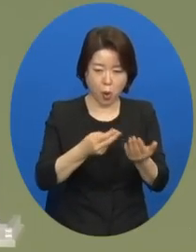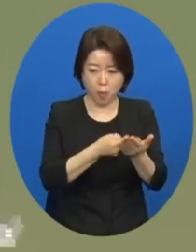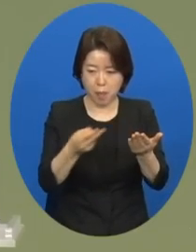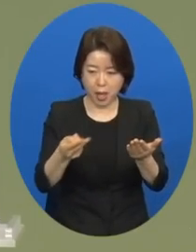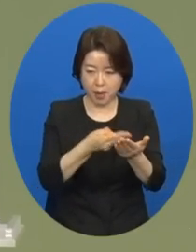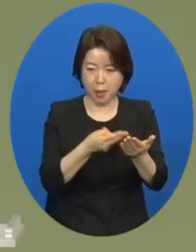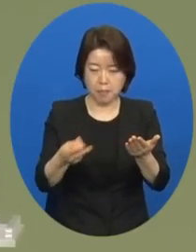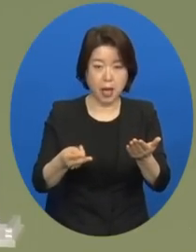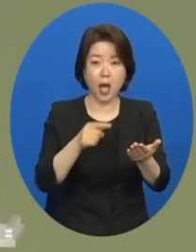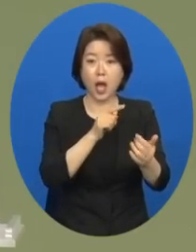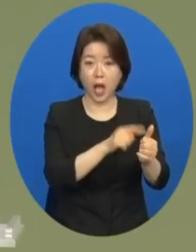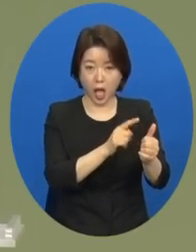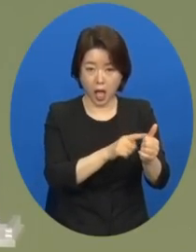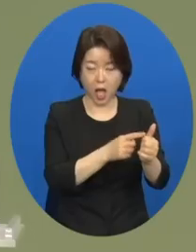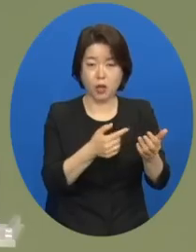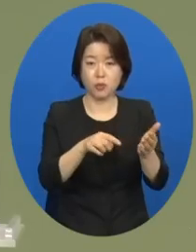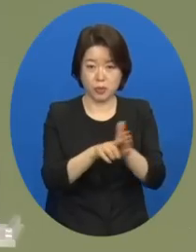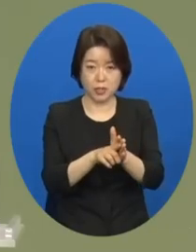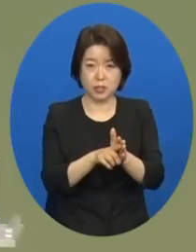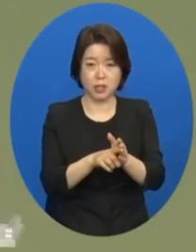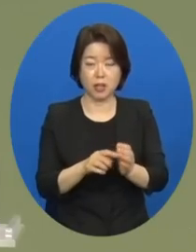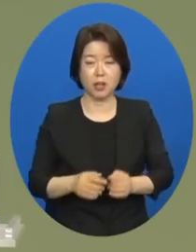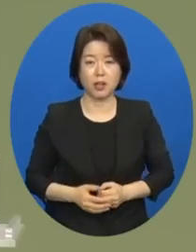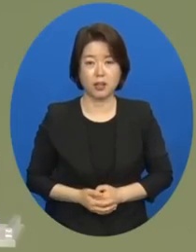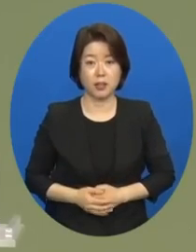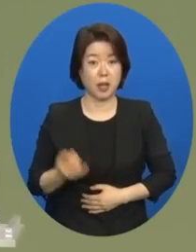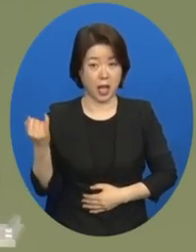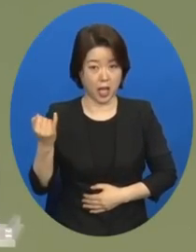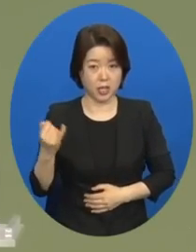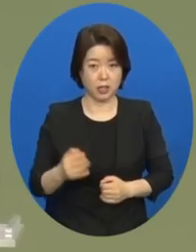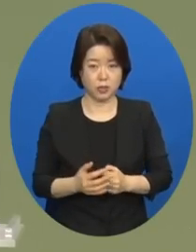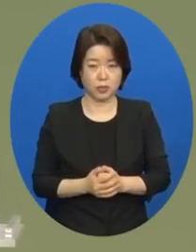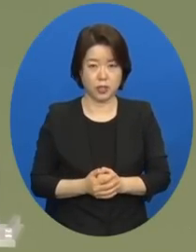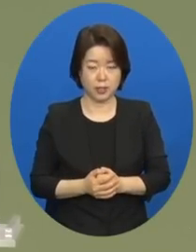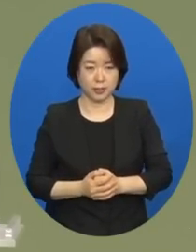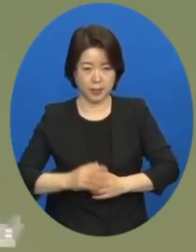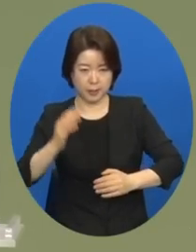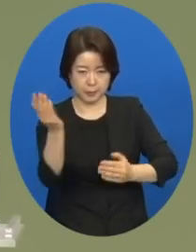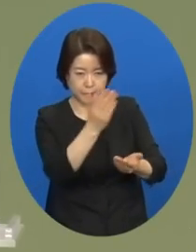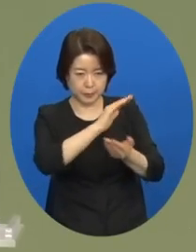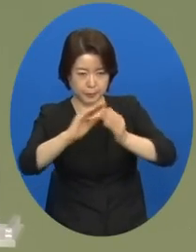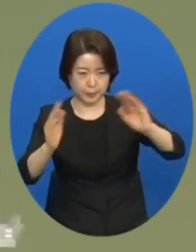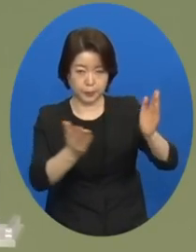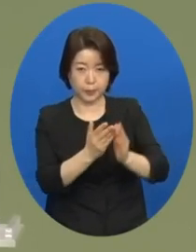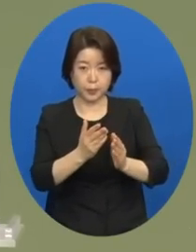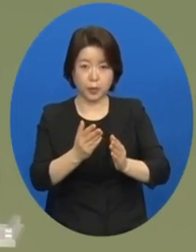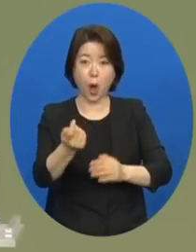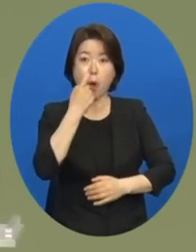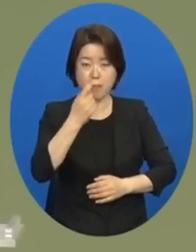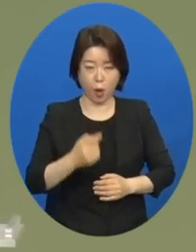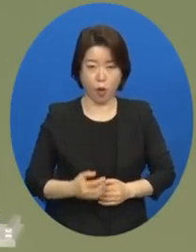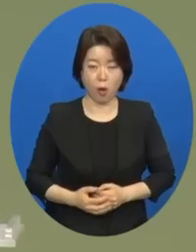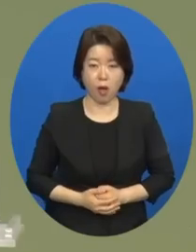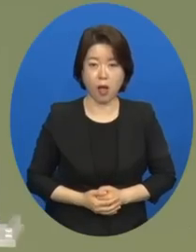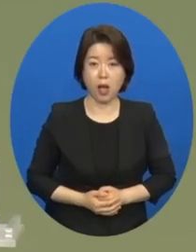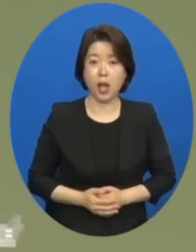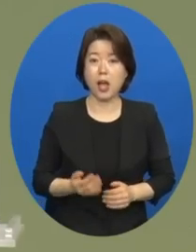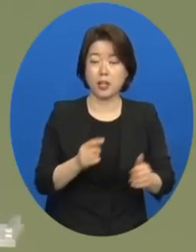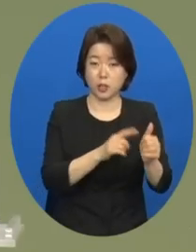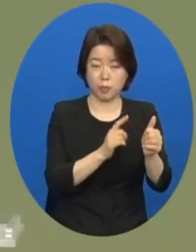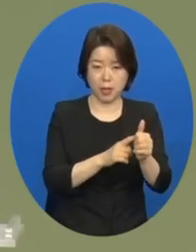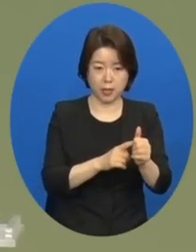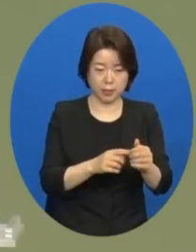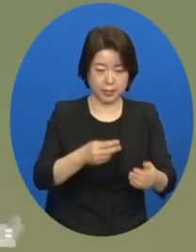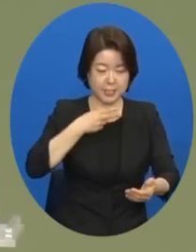하는 이분을 위해서 이분이 호신술을 배웠어요 그래가지고 남편이